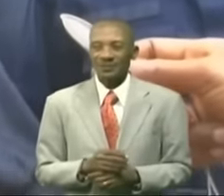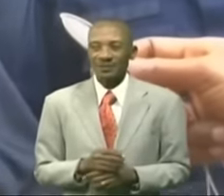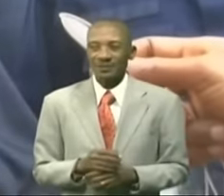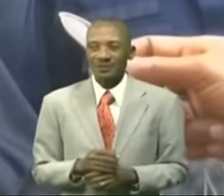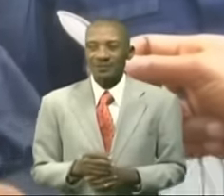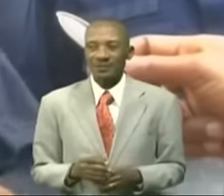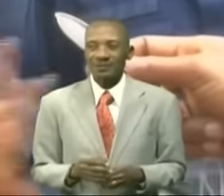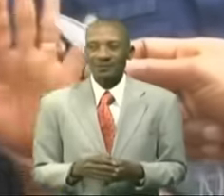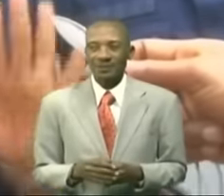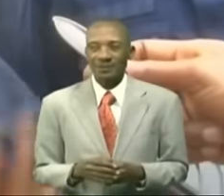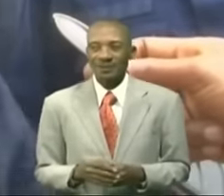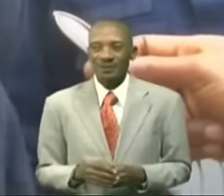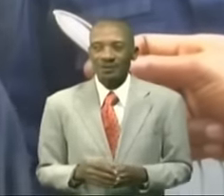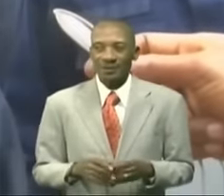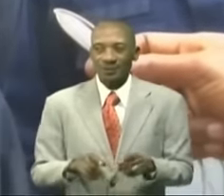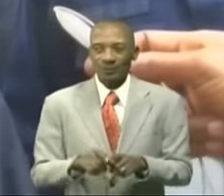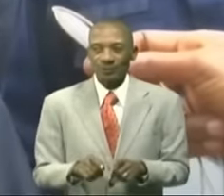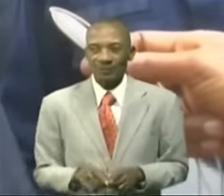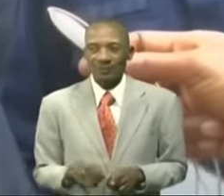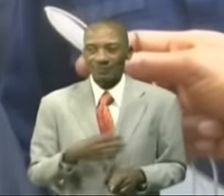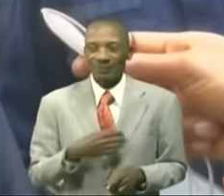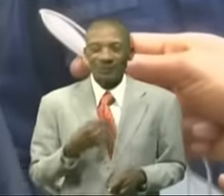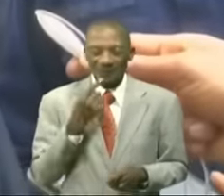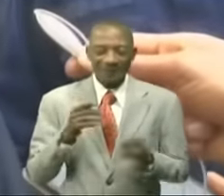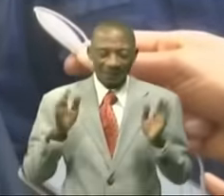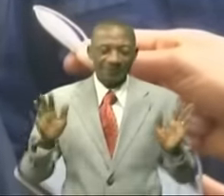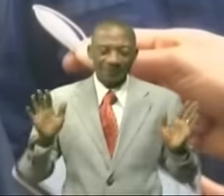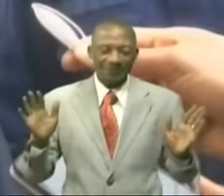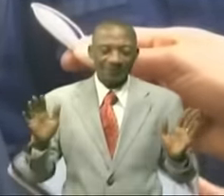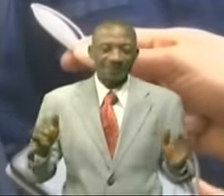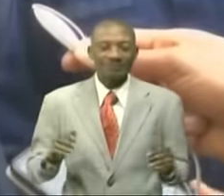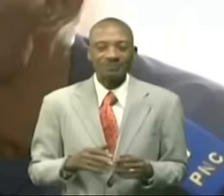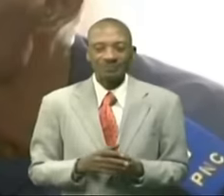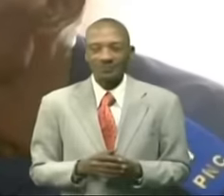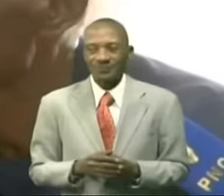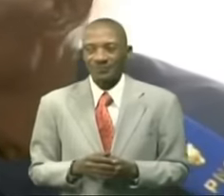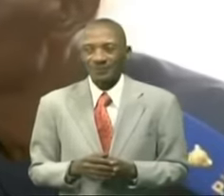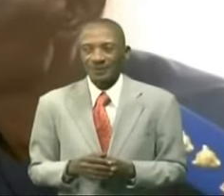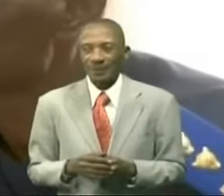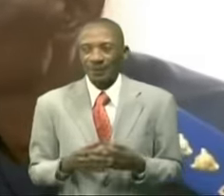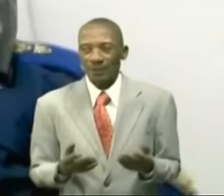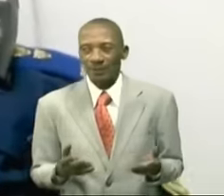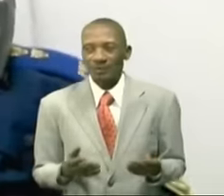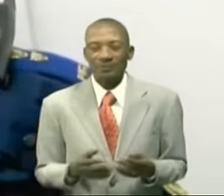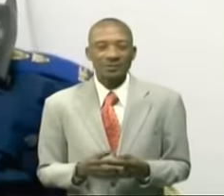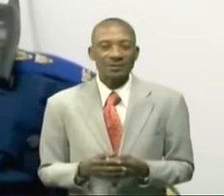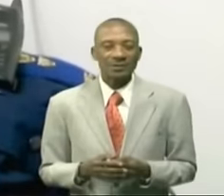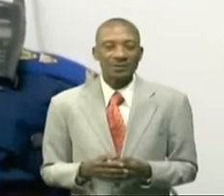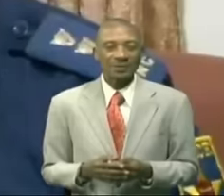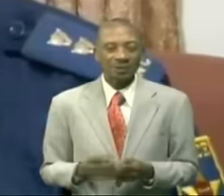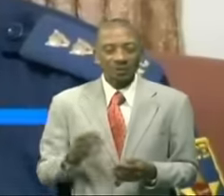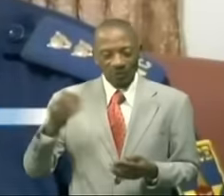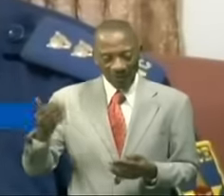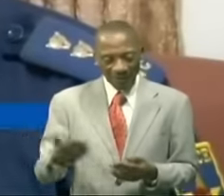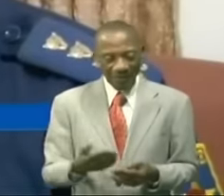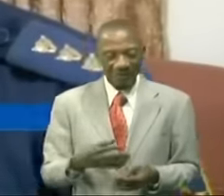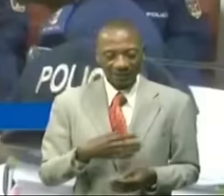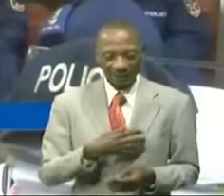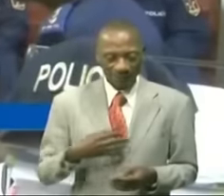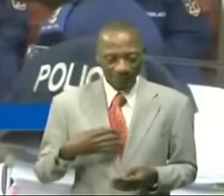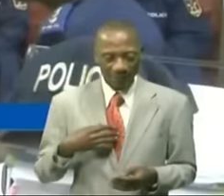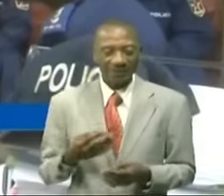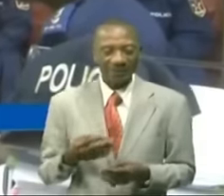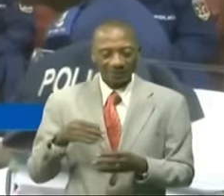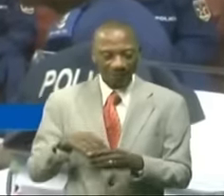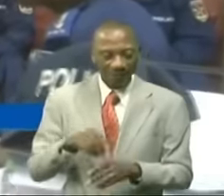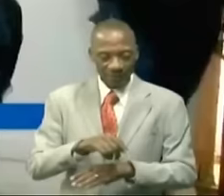et motivé. Pour moi, c'est ce qui compte. Satisfaite de l'accueil réservé par le commandement de la police de la capitale congolaise,